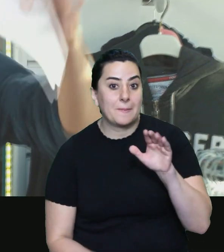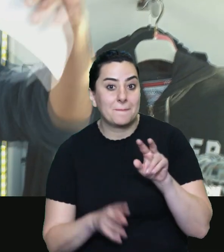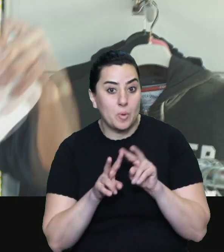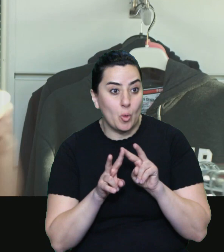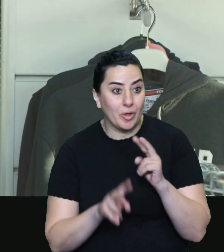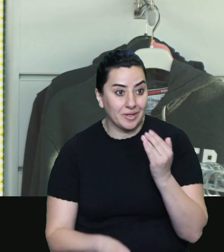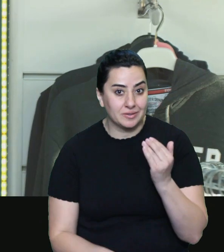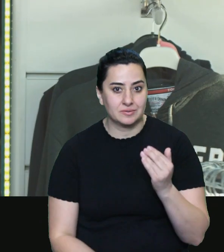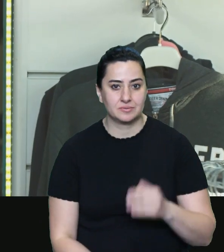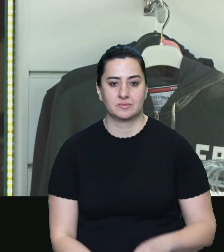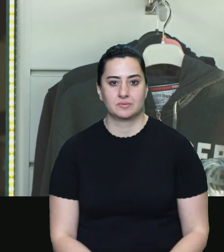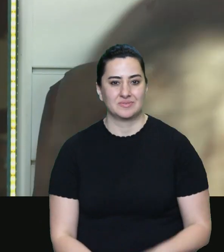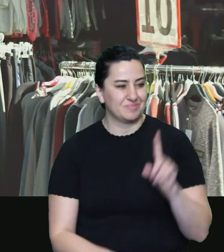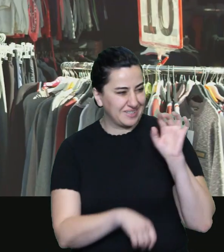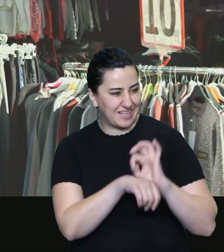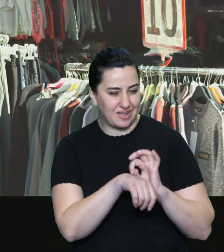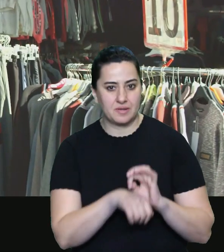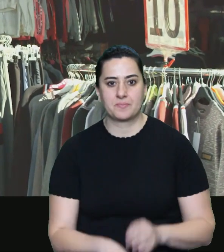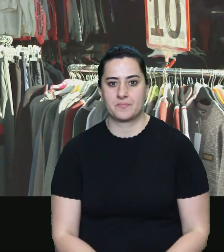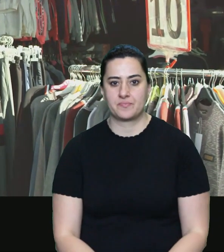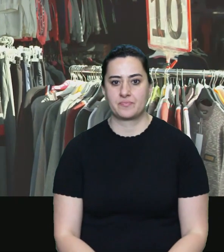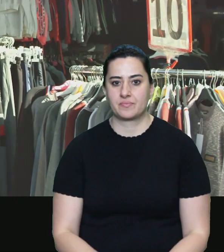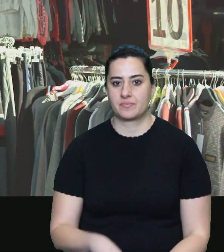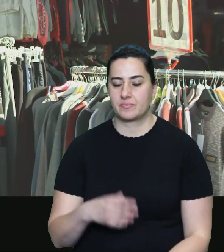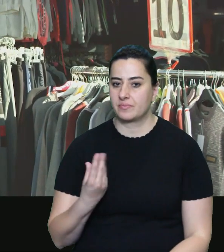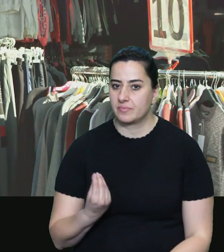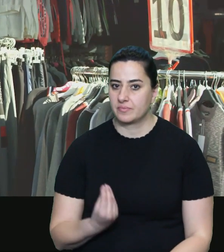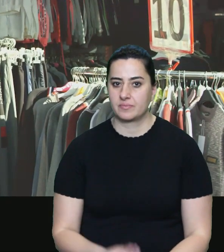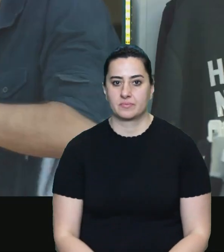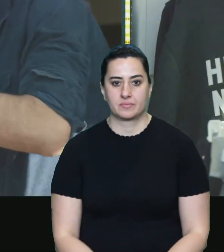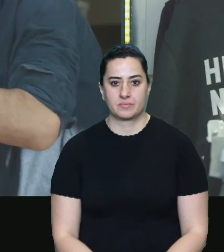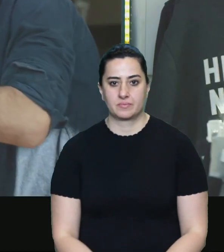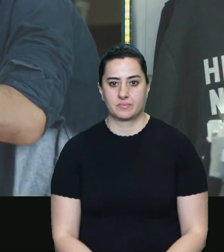Miro. Bir dakika Ahmet. Bu ne demiyete? Günaydın.